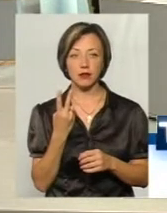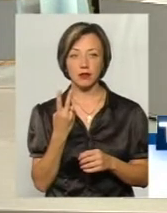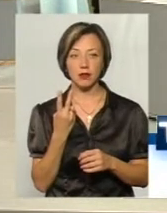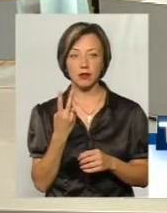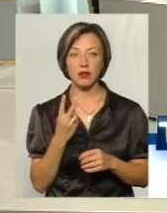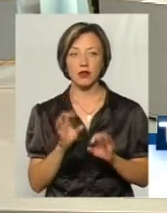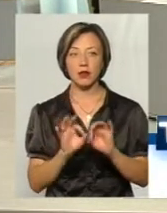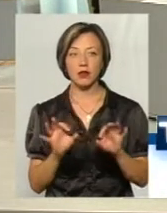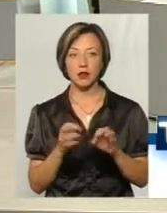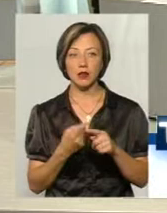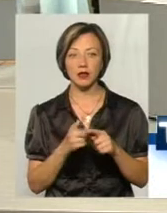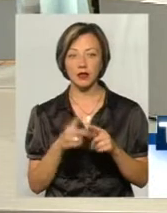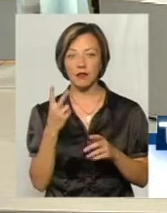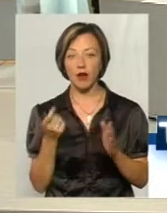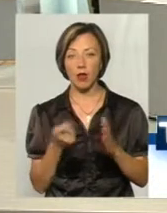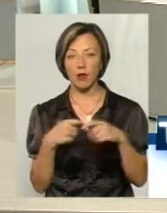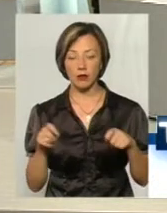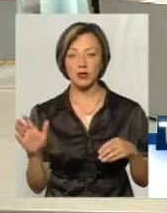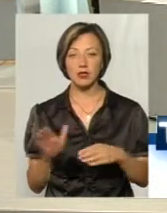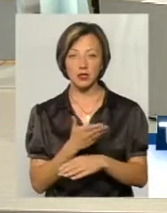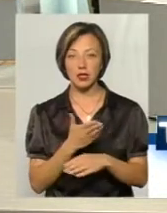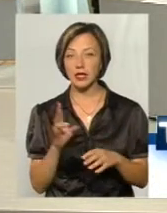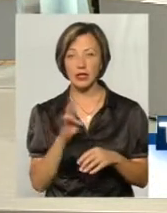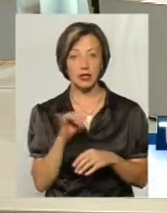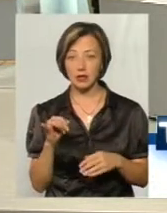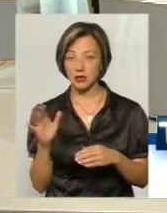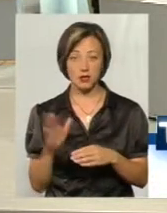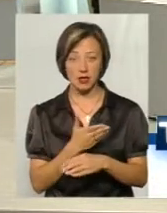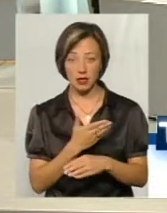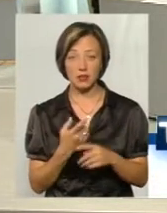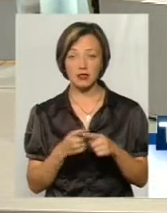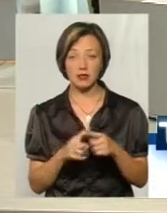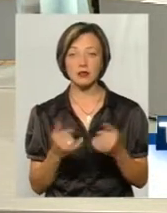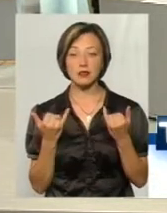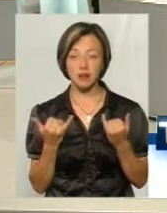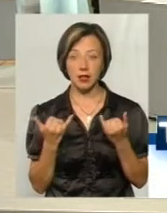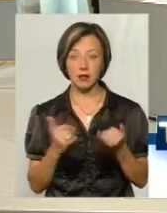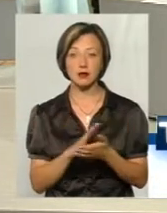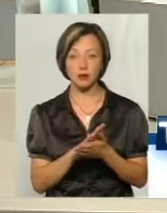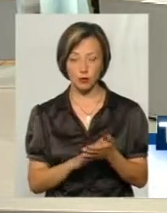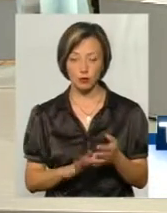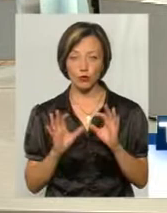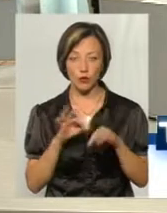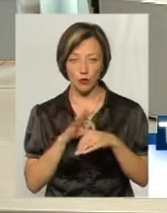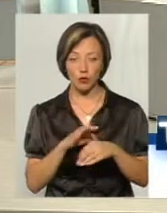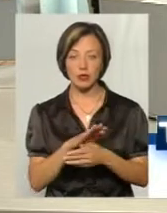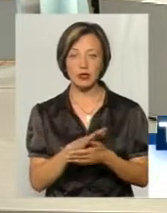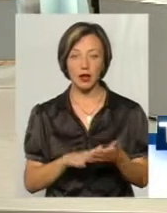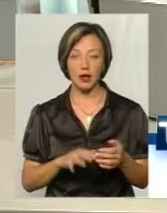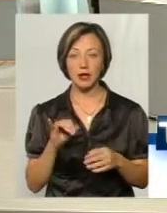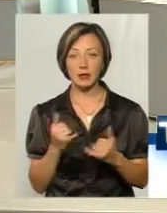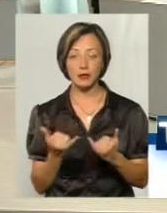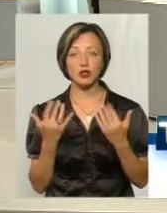Це ви зараз говорите про ті два лота, які були зняті, так? Ні, вони не зняті, вони є в торгах, і вони зараз будуть проводитись далі. І